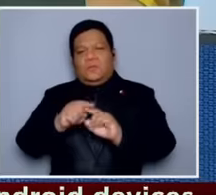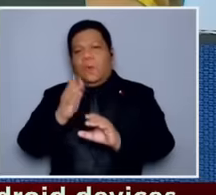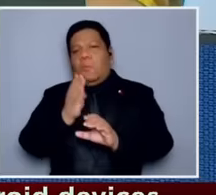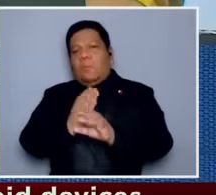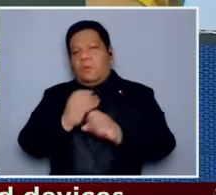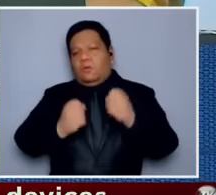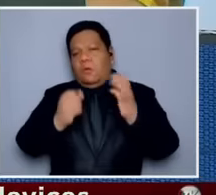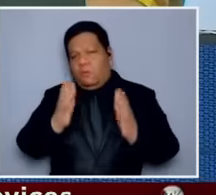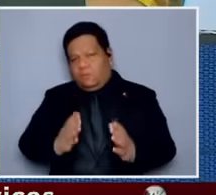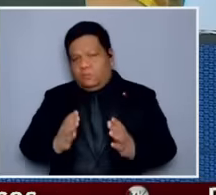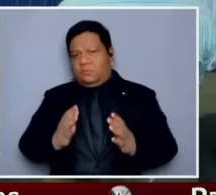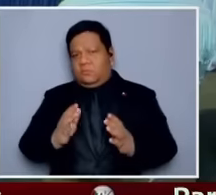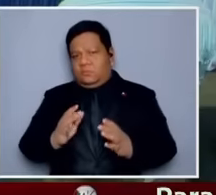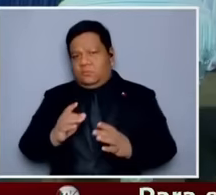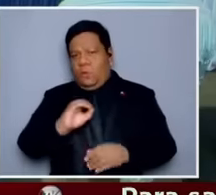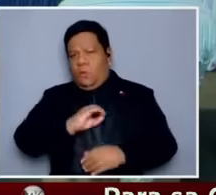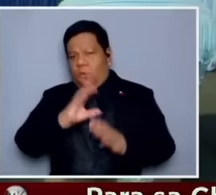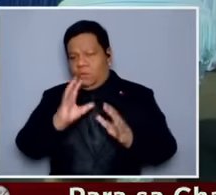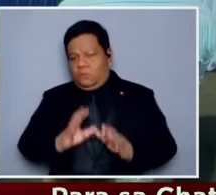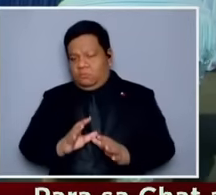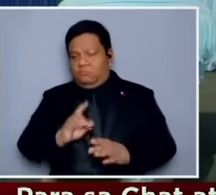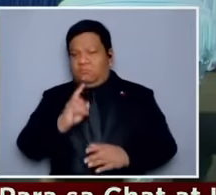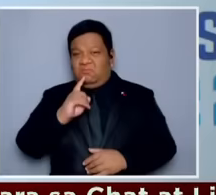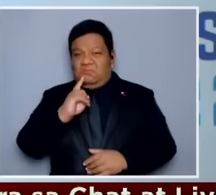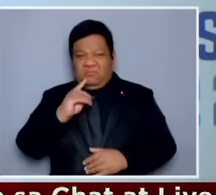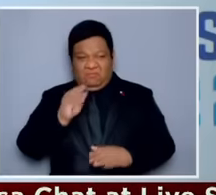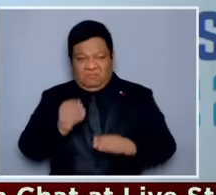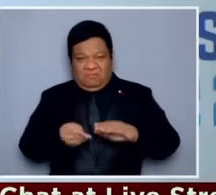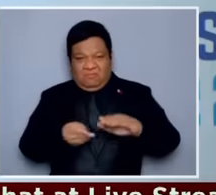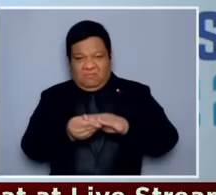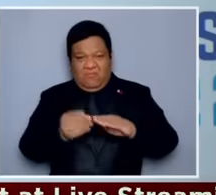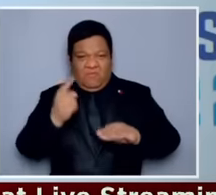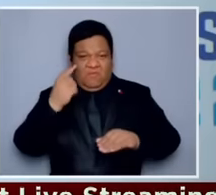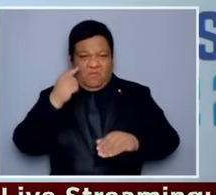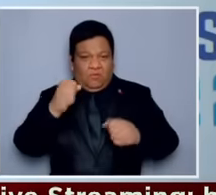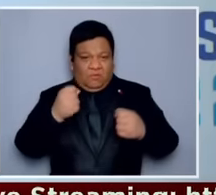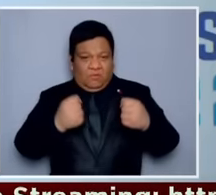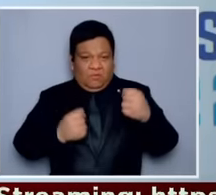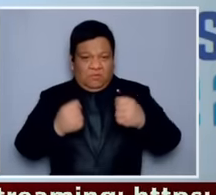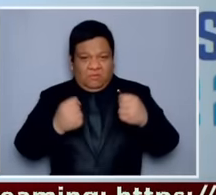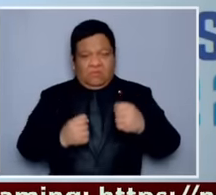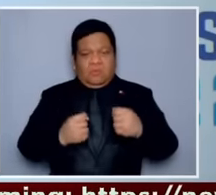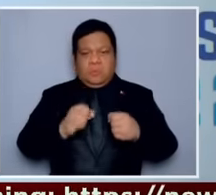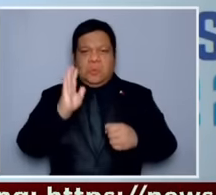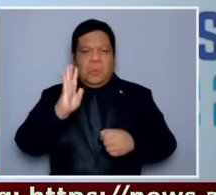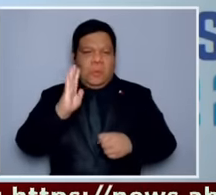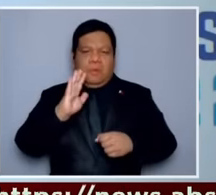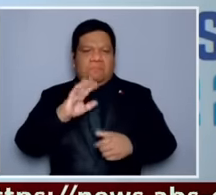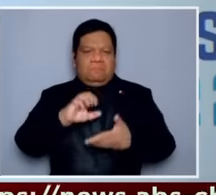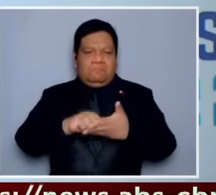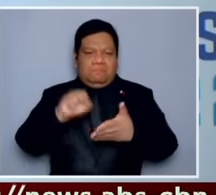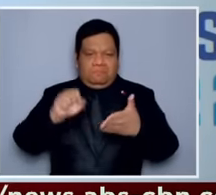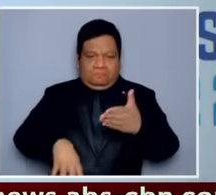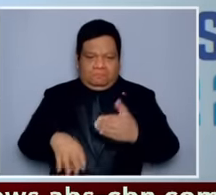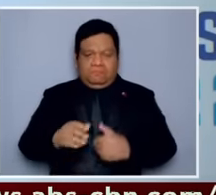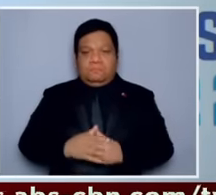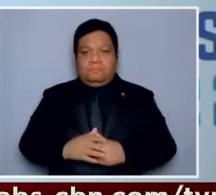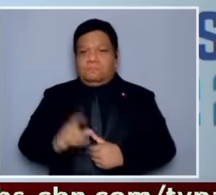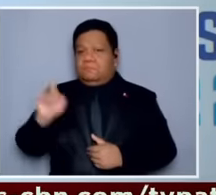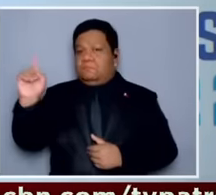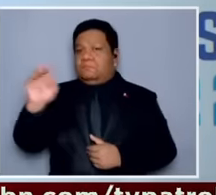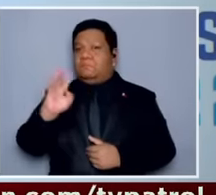na wawakasan ang kotong napahirap umano sa kanila. Ito pwede ko nang ipangako ngayon pa lang na yung kotong sa